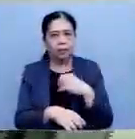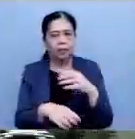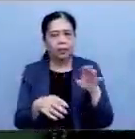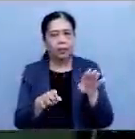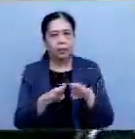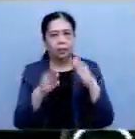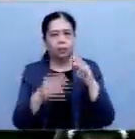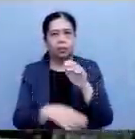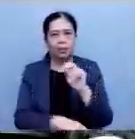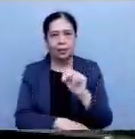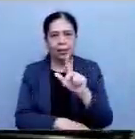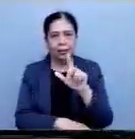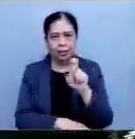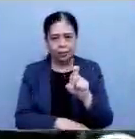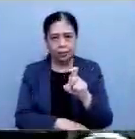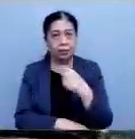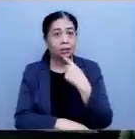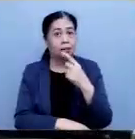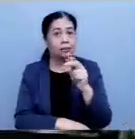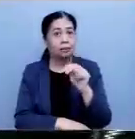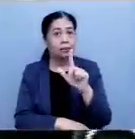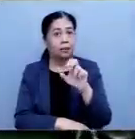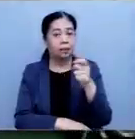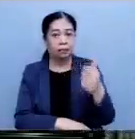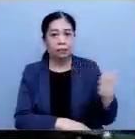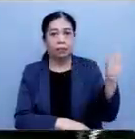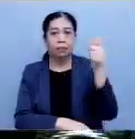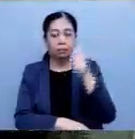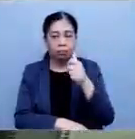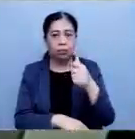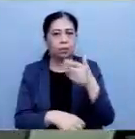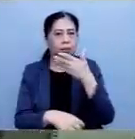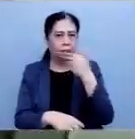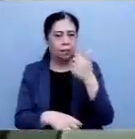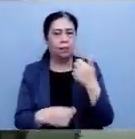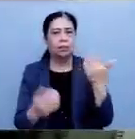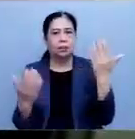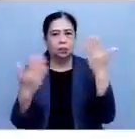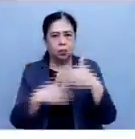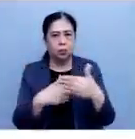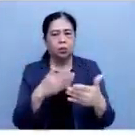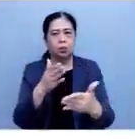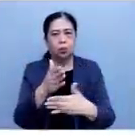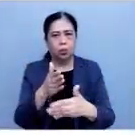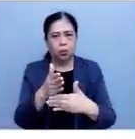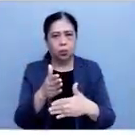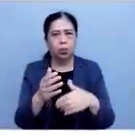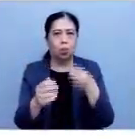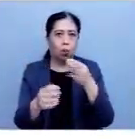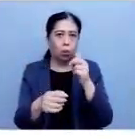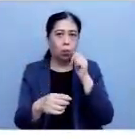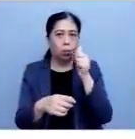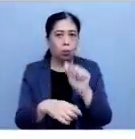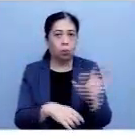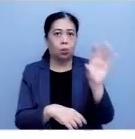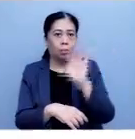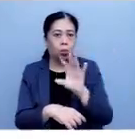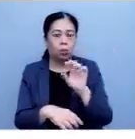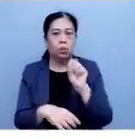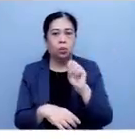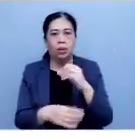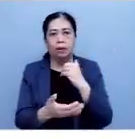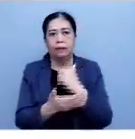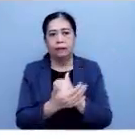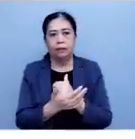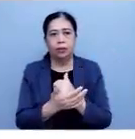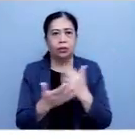NLEX. Una nang sinabi ng NLEX management na bumiyahe ngayong gabi. O di kaya early morning tomorrow, ano? Para lang maiwasan po